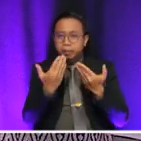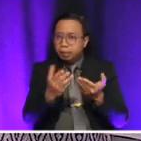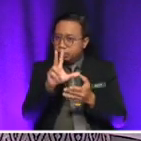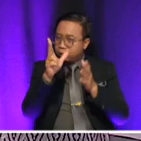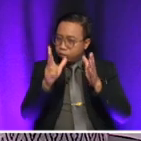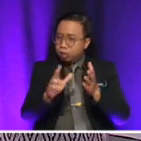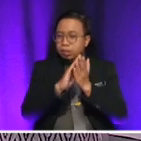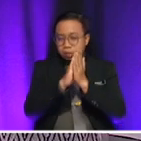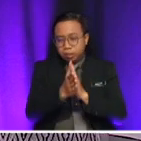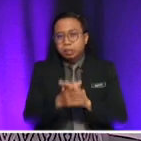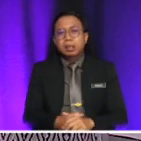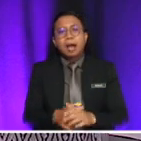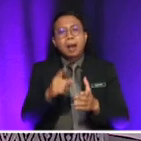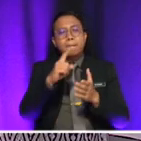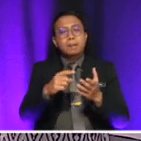orang itu sebenarnya